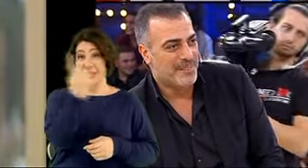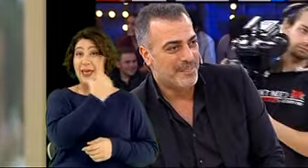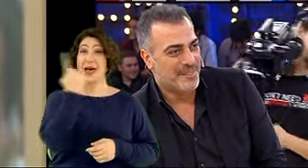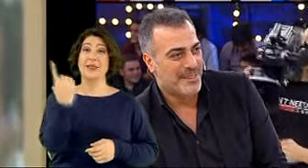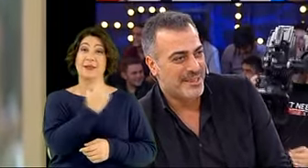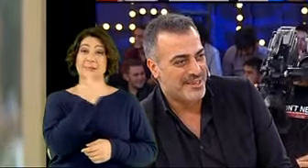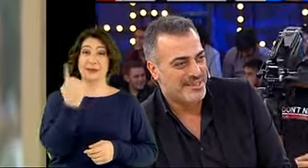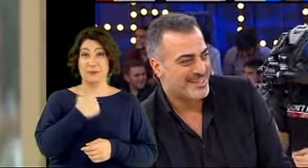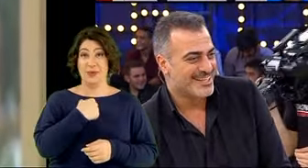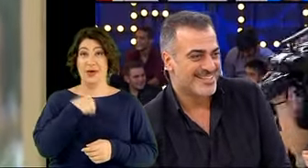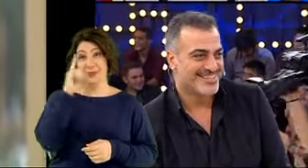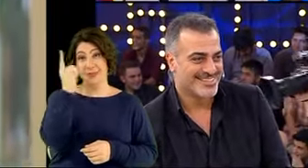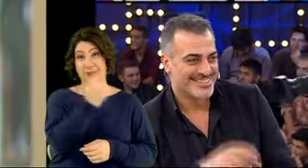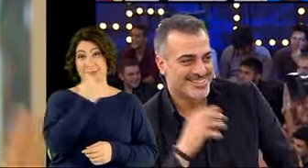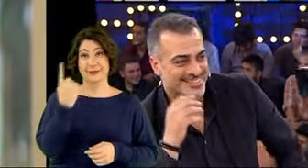dostlarım, yalnızım